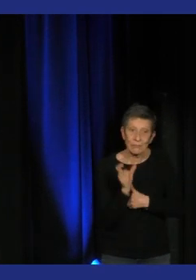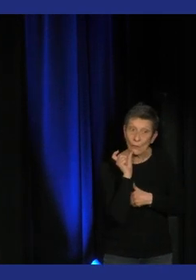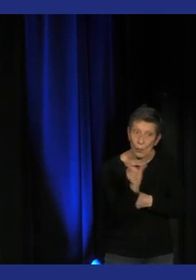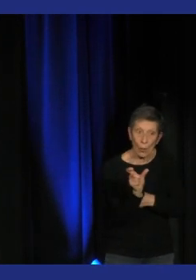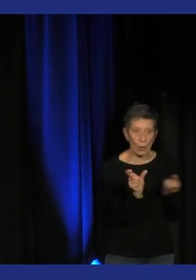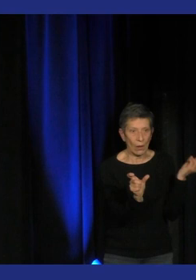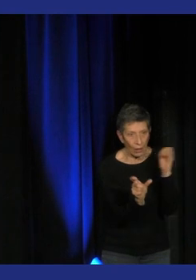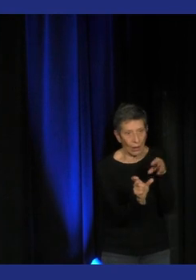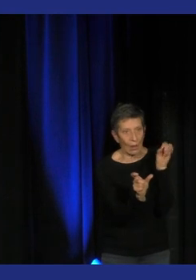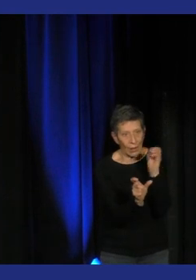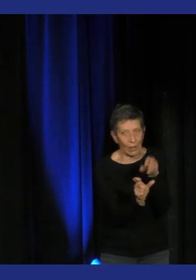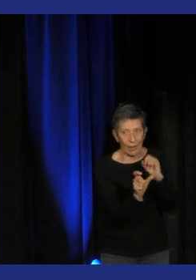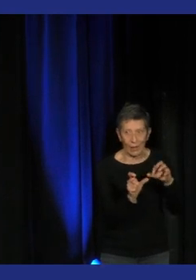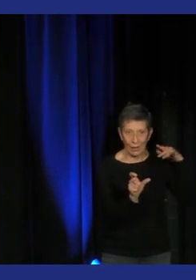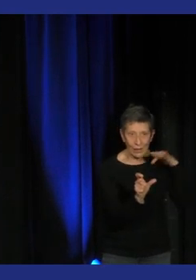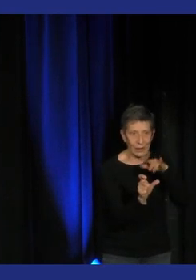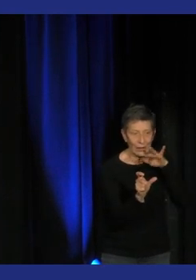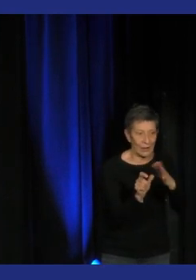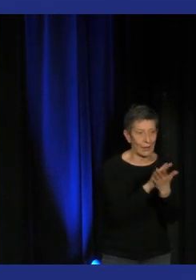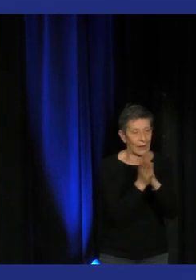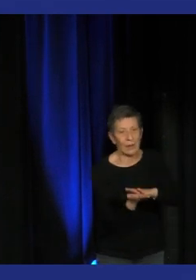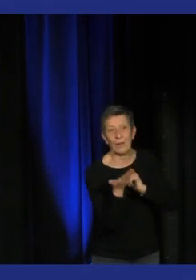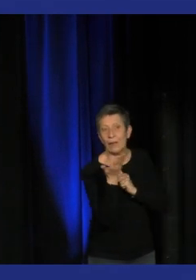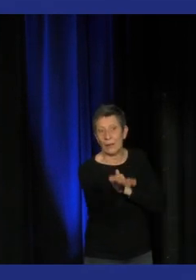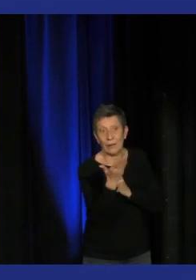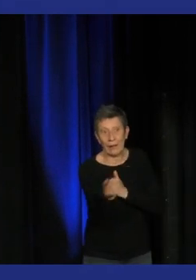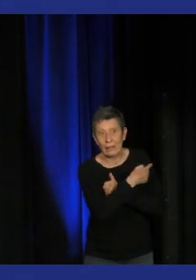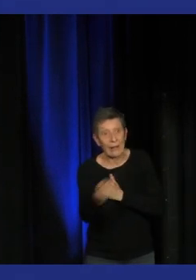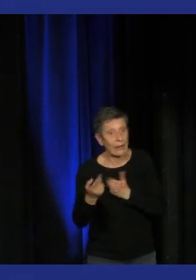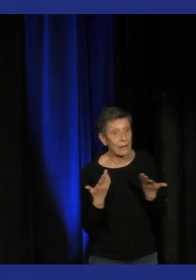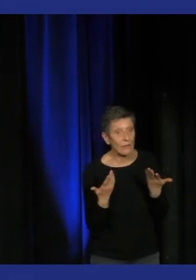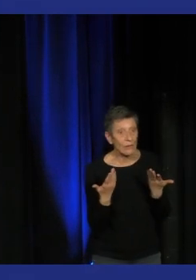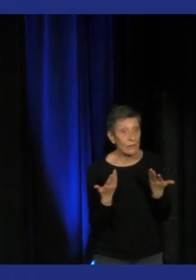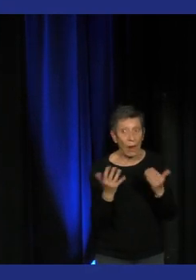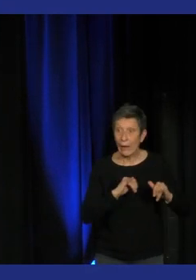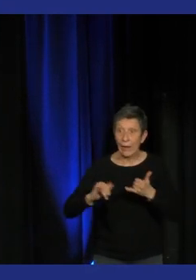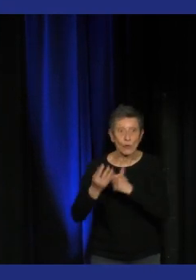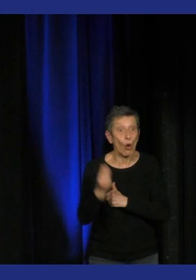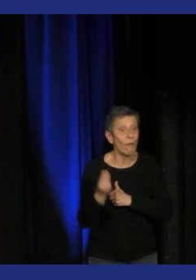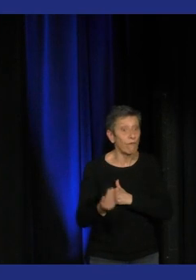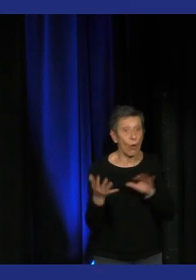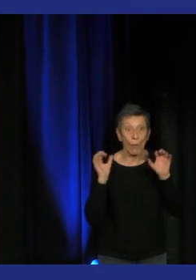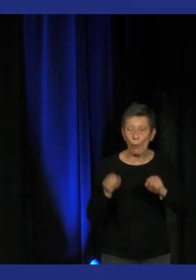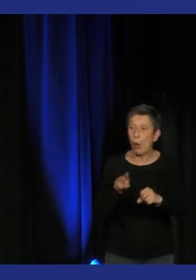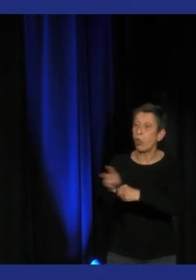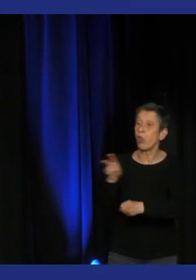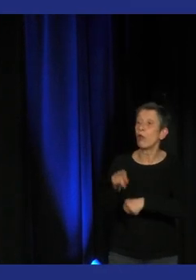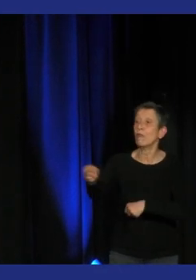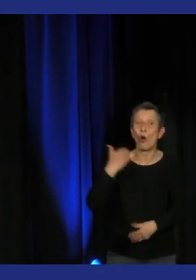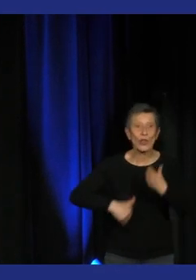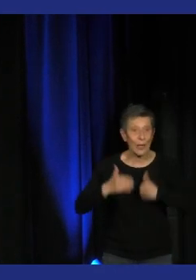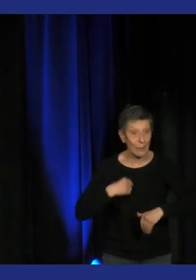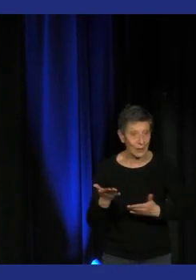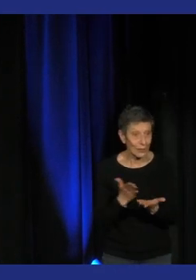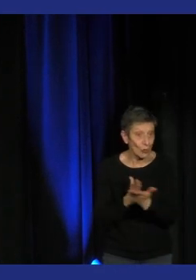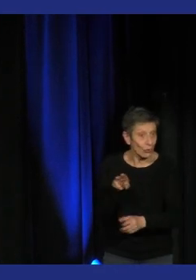chargé d'affects négatifs, au point que dans les cours de récréation, les enfants peuvent se traiter d'handicapés dans un sens négatif. Donc c'est là où on voit